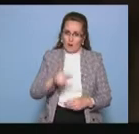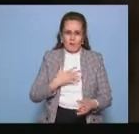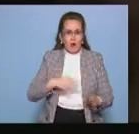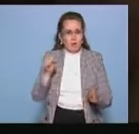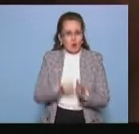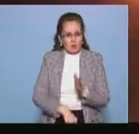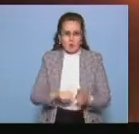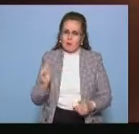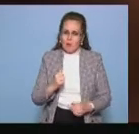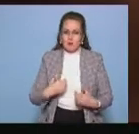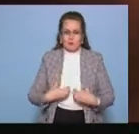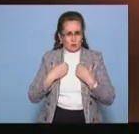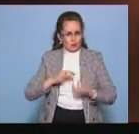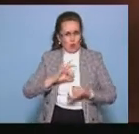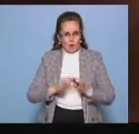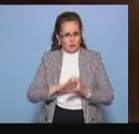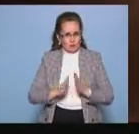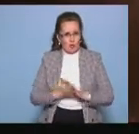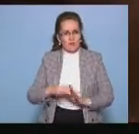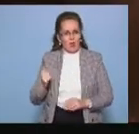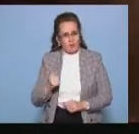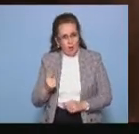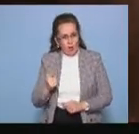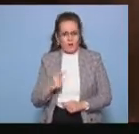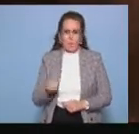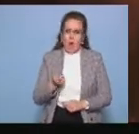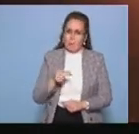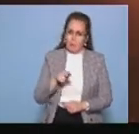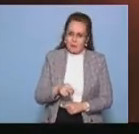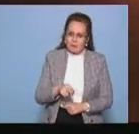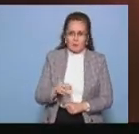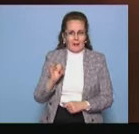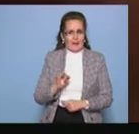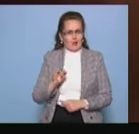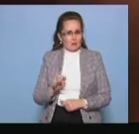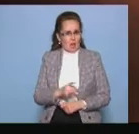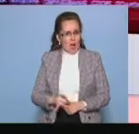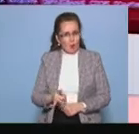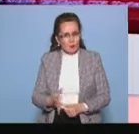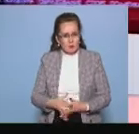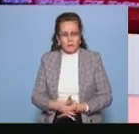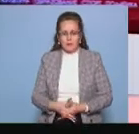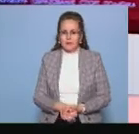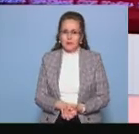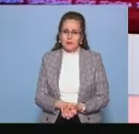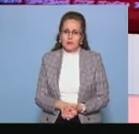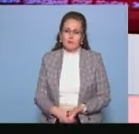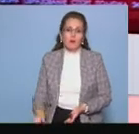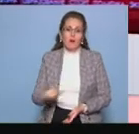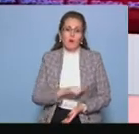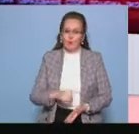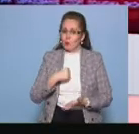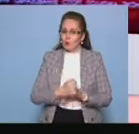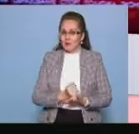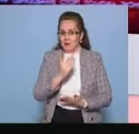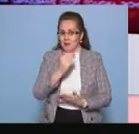в Завьяловском, Игринском и Малопургинском районах. Роман Вагнев, Леонид Рендяев. Новости. В Удмуртии утвердили